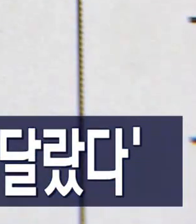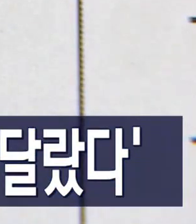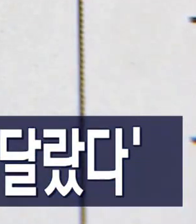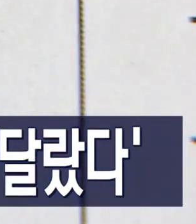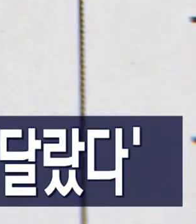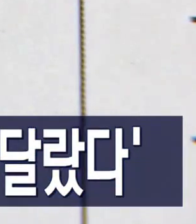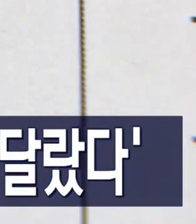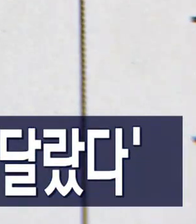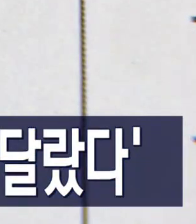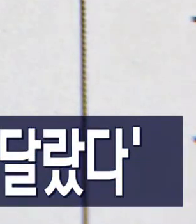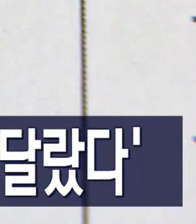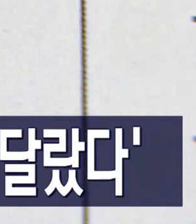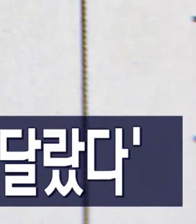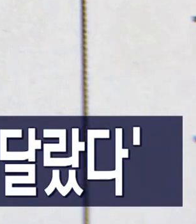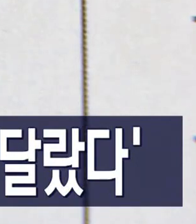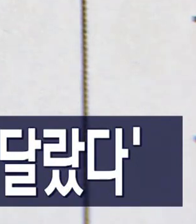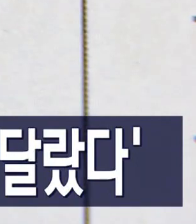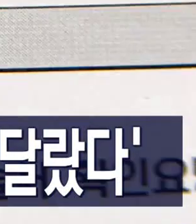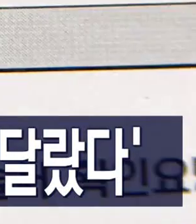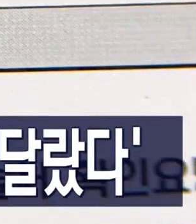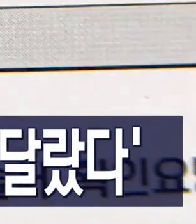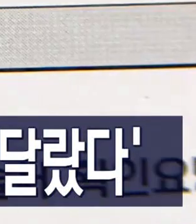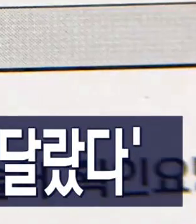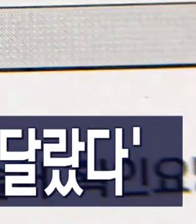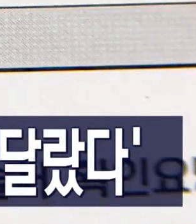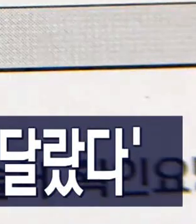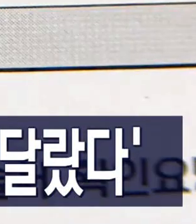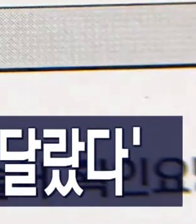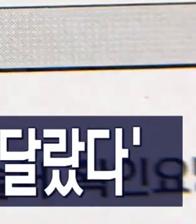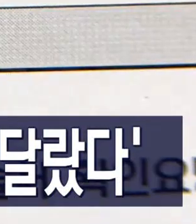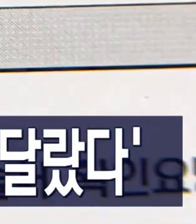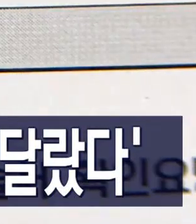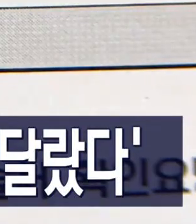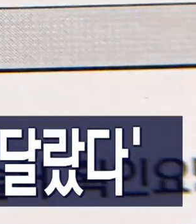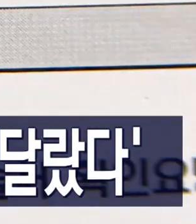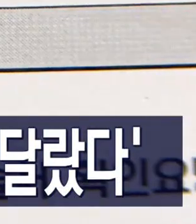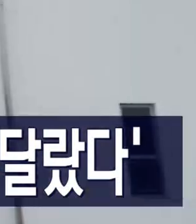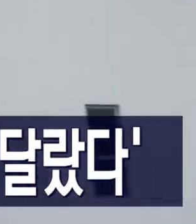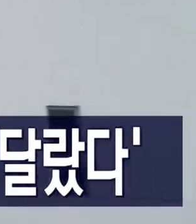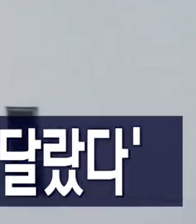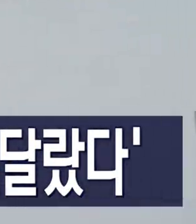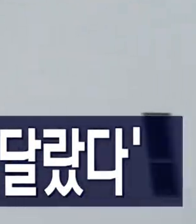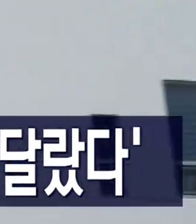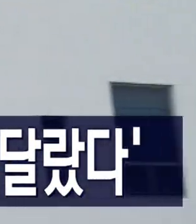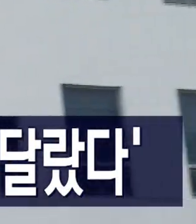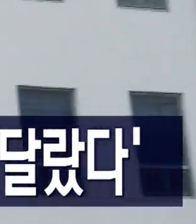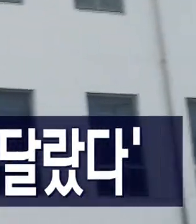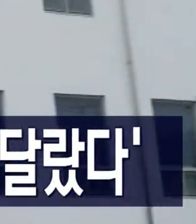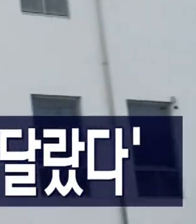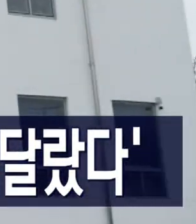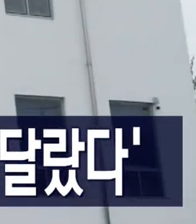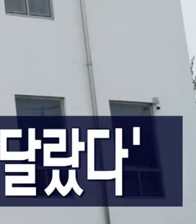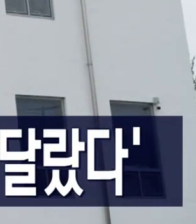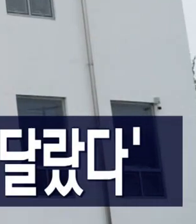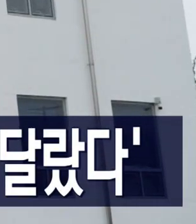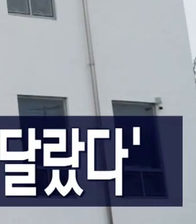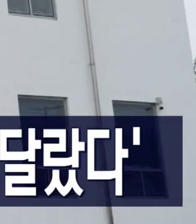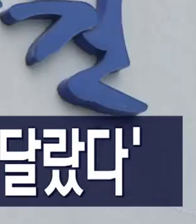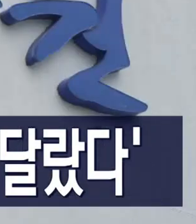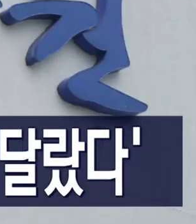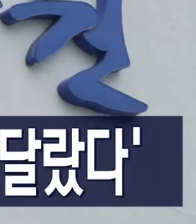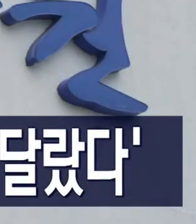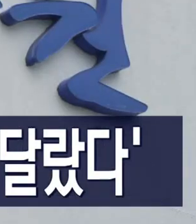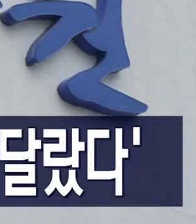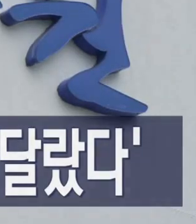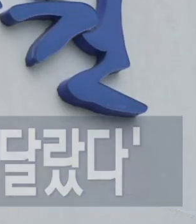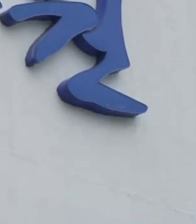한국서험진흥원 전임 부원장과 신임 부원장 선임은 절차부터 달랐던 것으로 확인됐습니다. 새로운 제도를 도입하면서 오히려 원장의 영향력만 높였다는